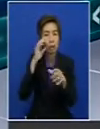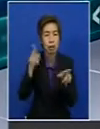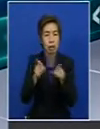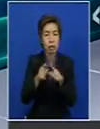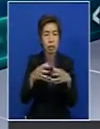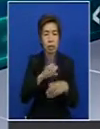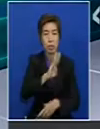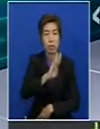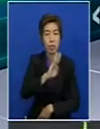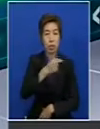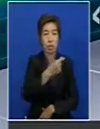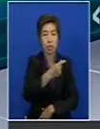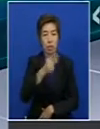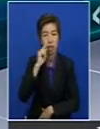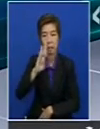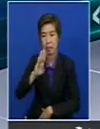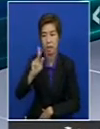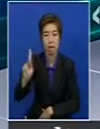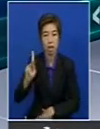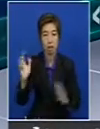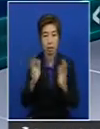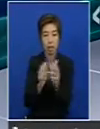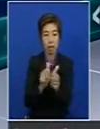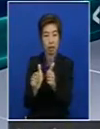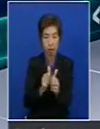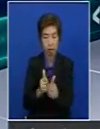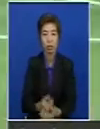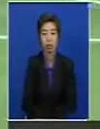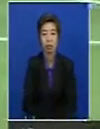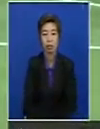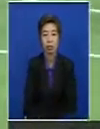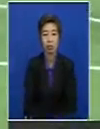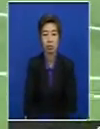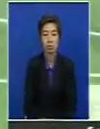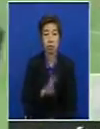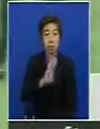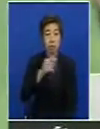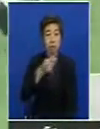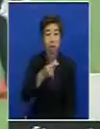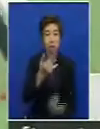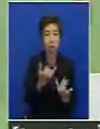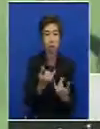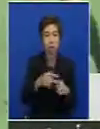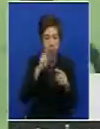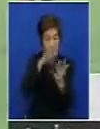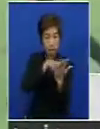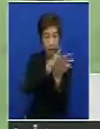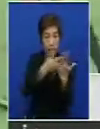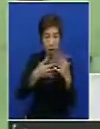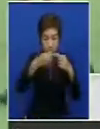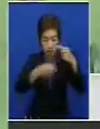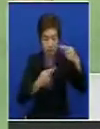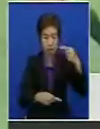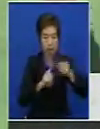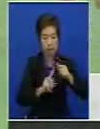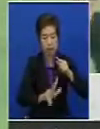บางกอกกลาสจะเปิดบ้านพบกับแบงคอกยูไนเต็ดครับความพร้อมของทีมเจ้าบ้านบางกอกกลาสครับตอนนี้อยู่ที่อันดับ3ของตารางล่าสุดนั้นเพิ่งจะ